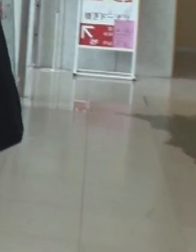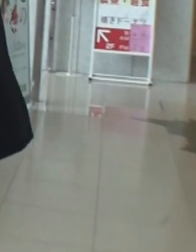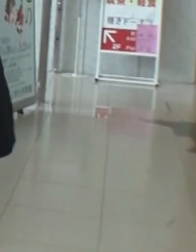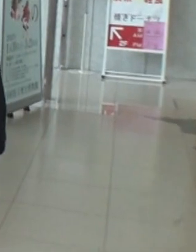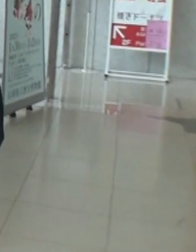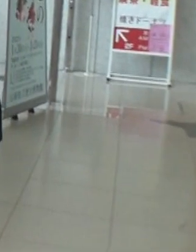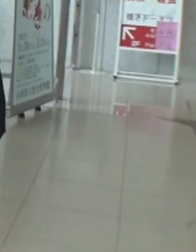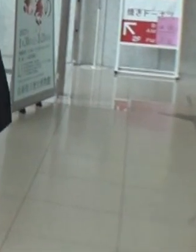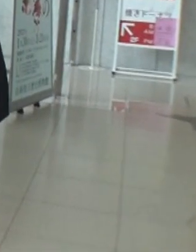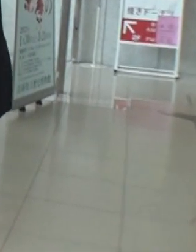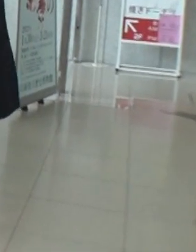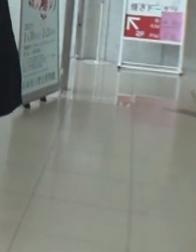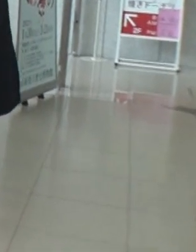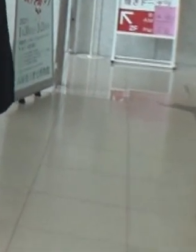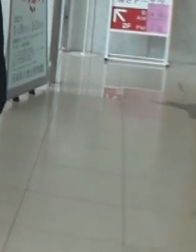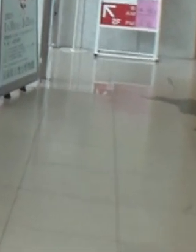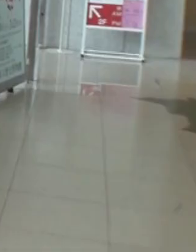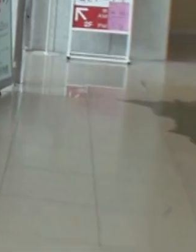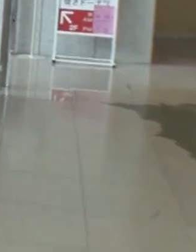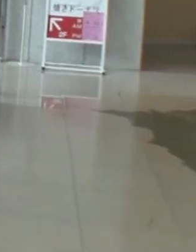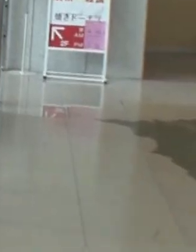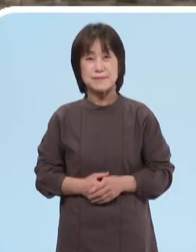教えて兵庫。